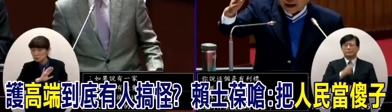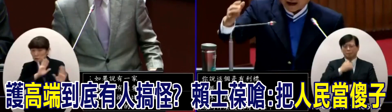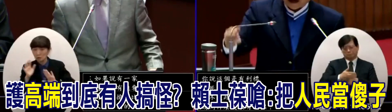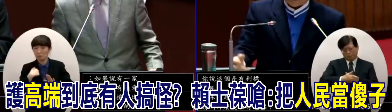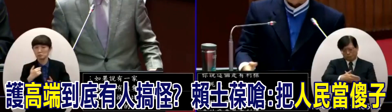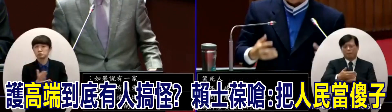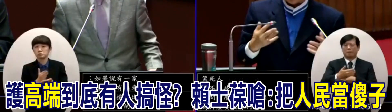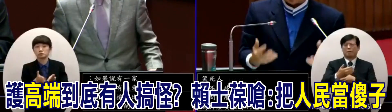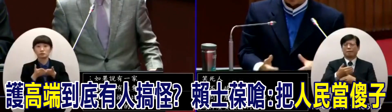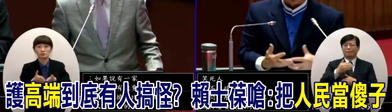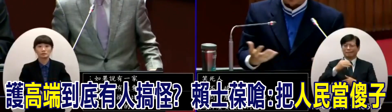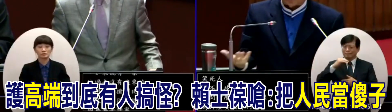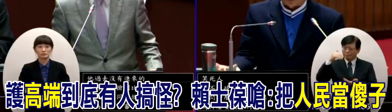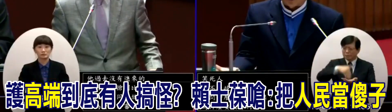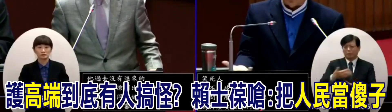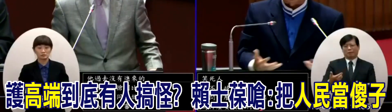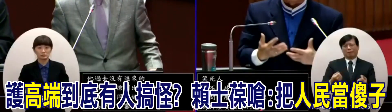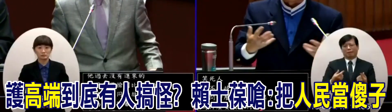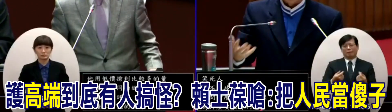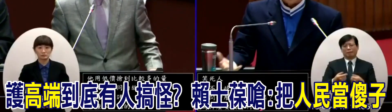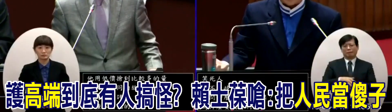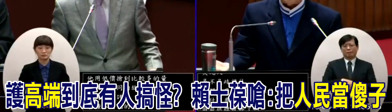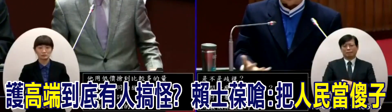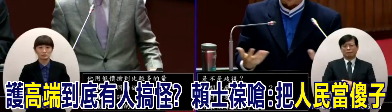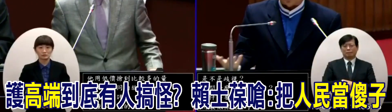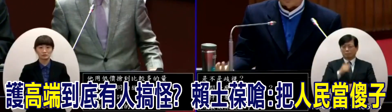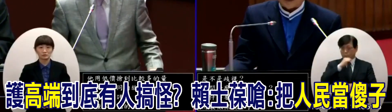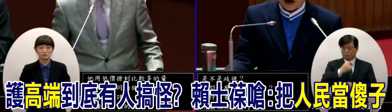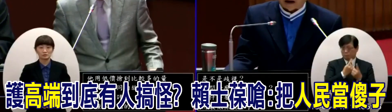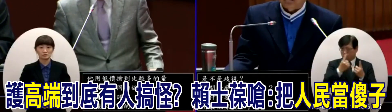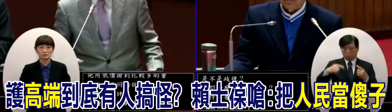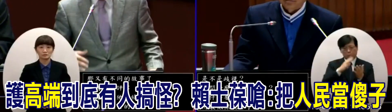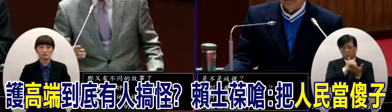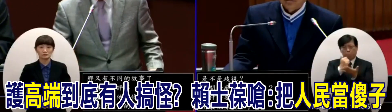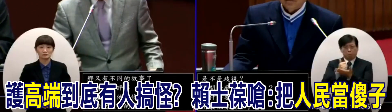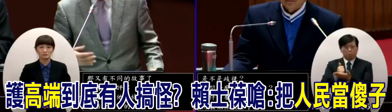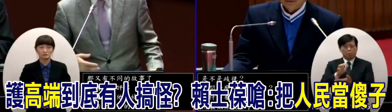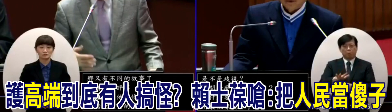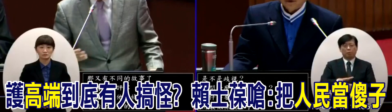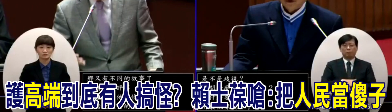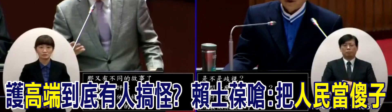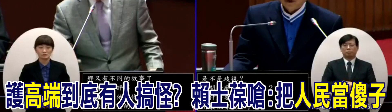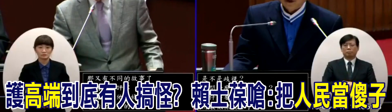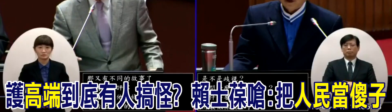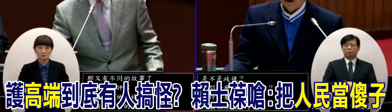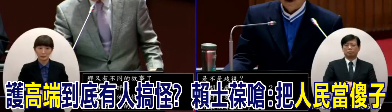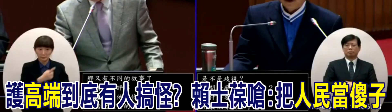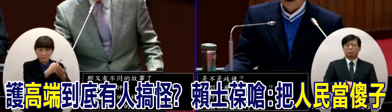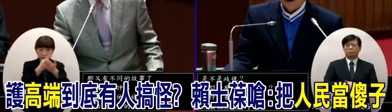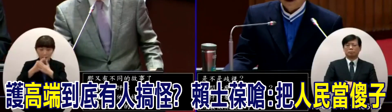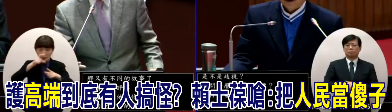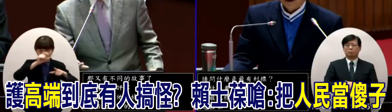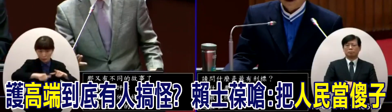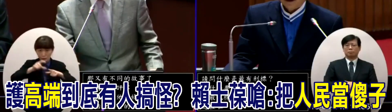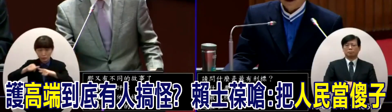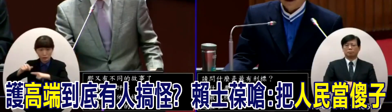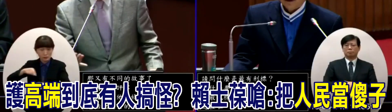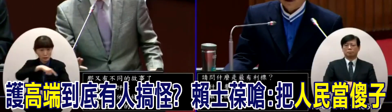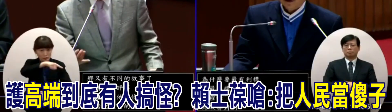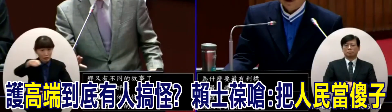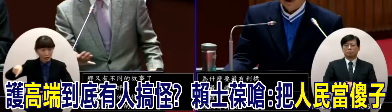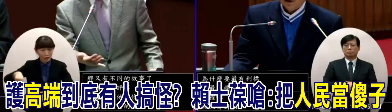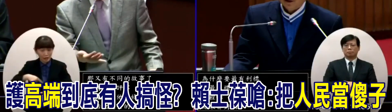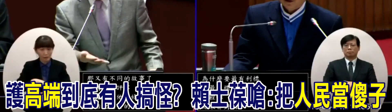程呐、啊，啊，结果拢弄丢啊，都每一家都中奖。 所以在， 每一间承诺